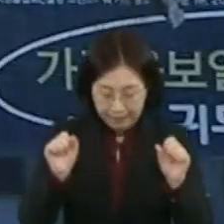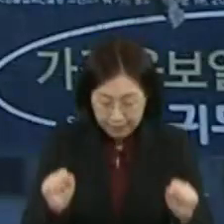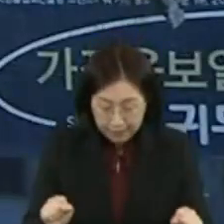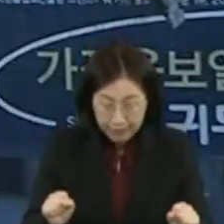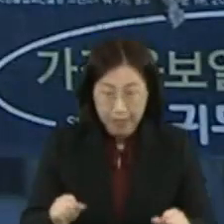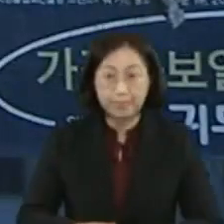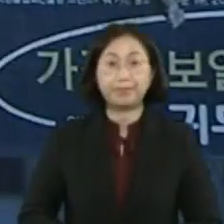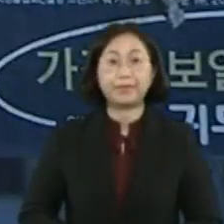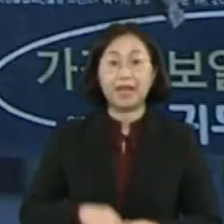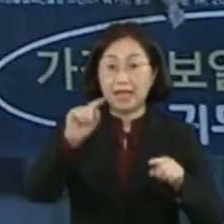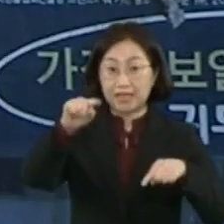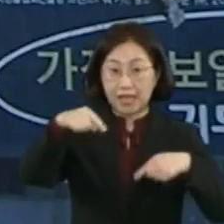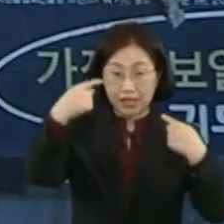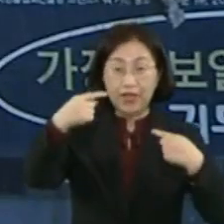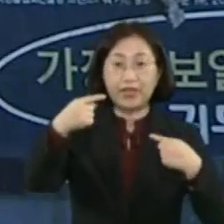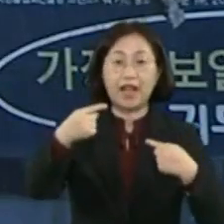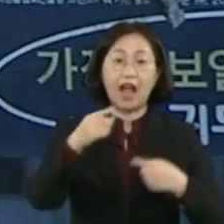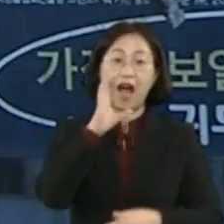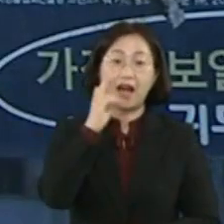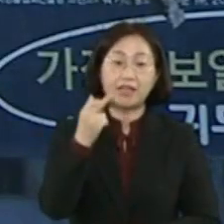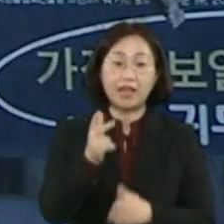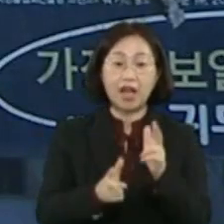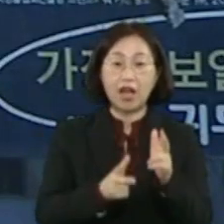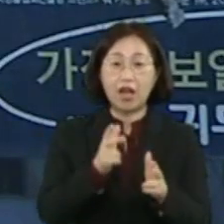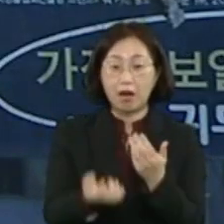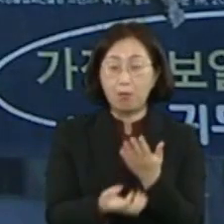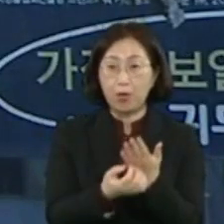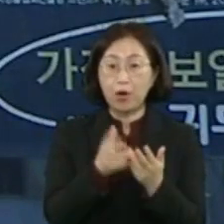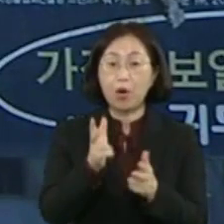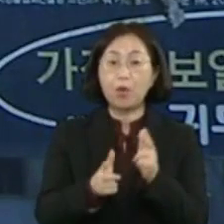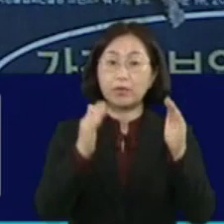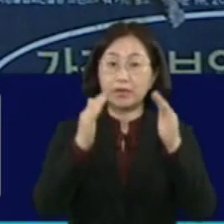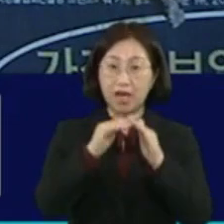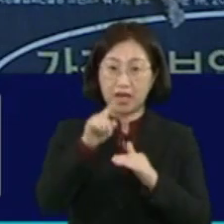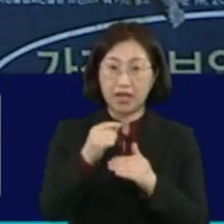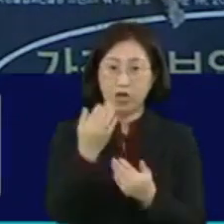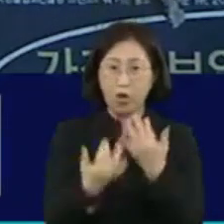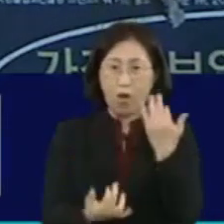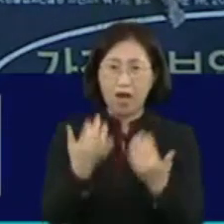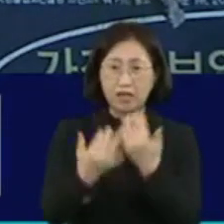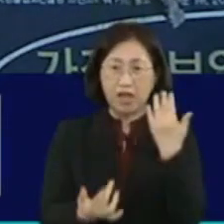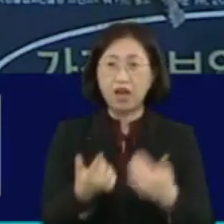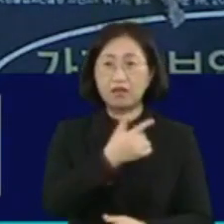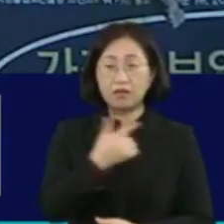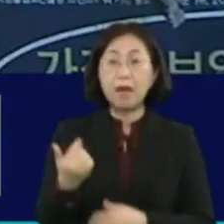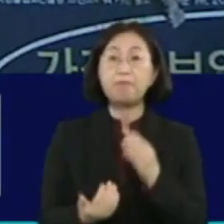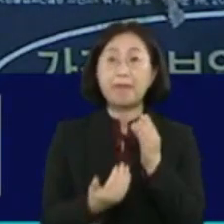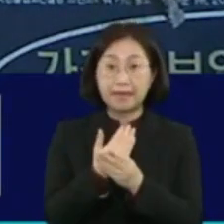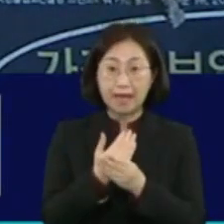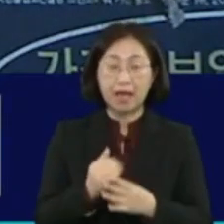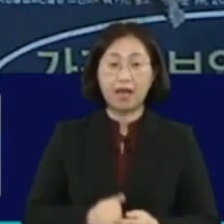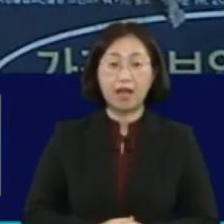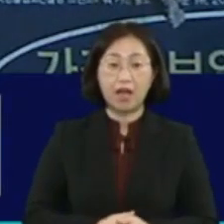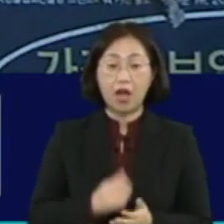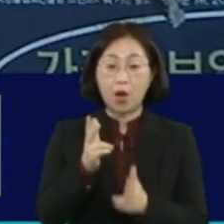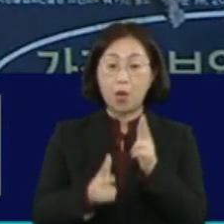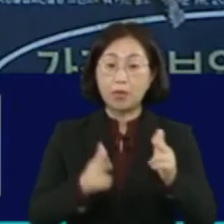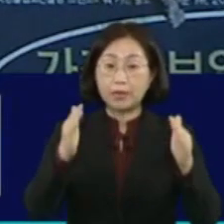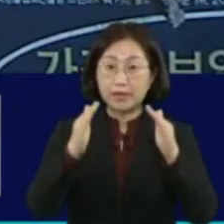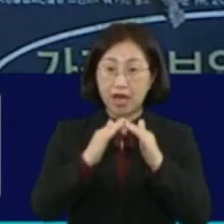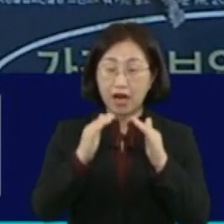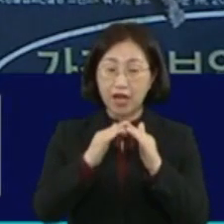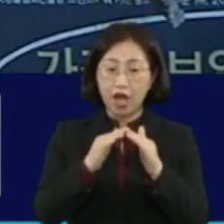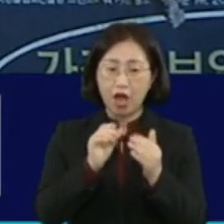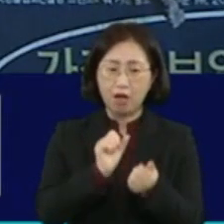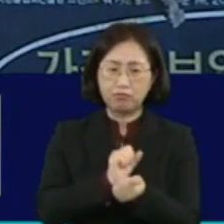여러분 안녕하십니까? 새해 첫날부터 아산의 한 보일러 공장에서 큰 화재가 발생했는데요. 공장 건물이 불에 타기